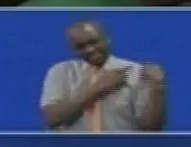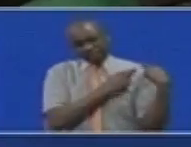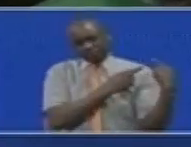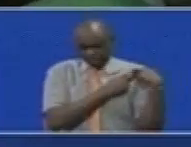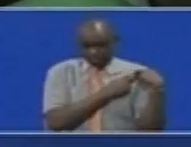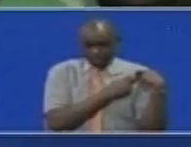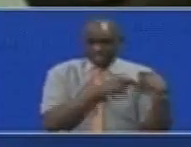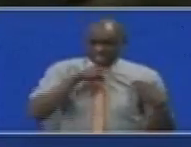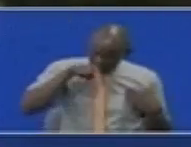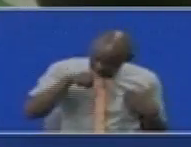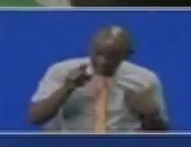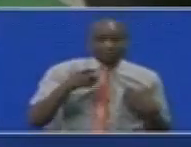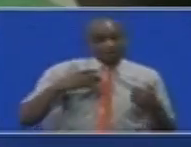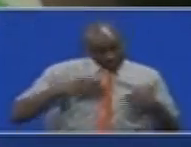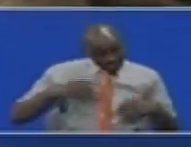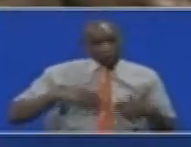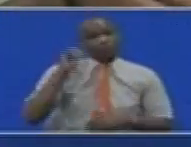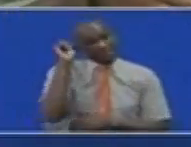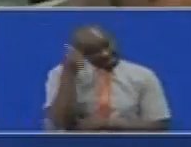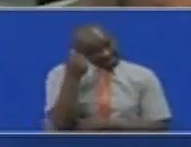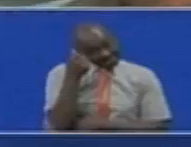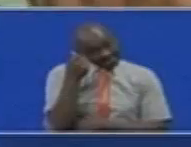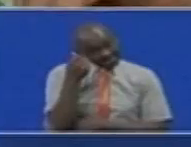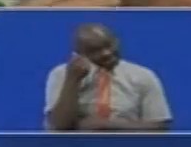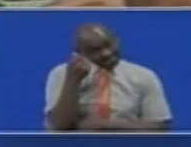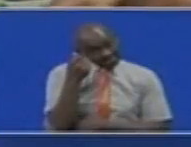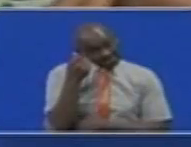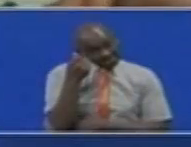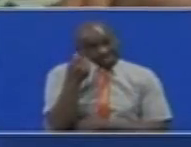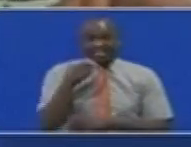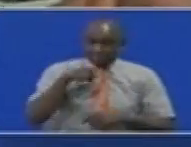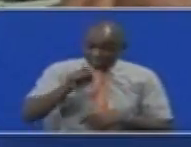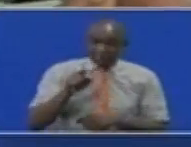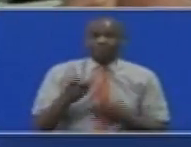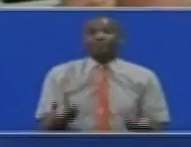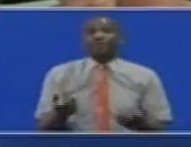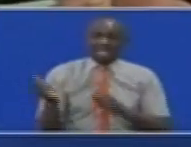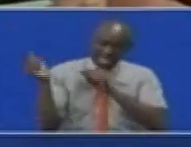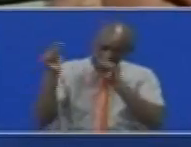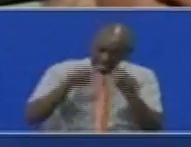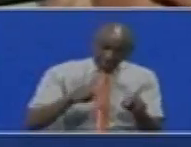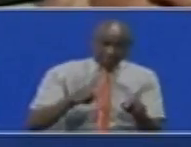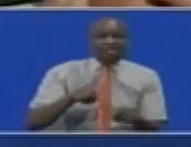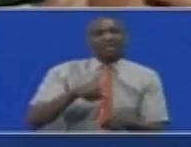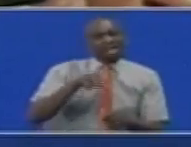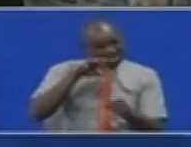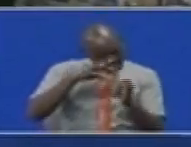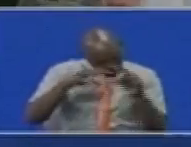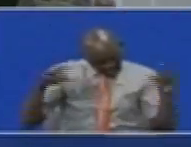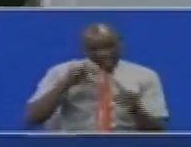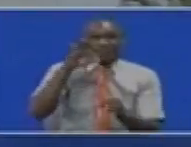of them as citizens of this country of Kenya that they get the voting